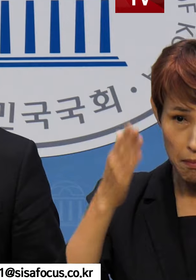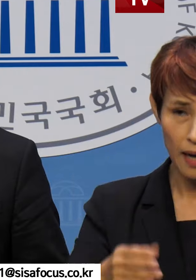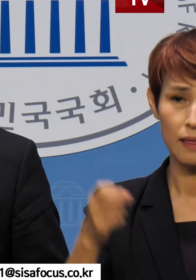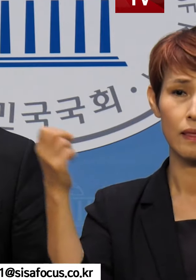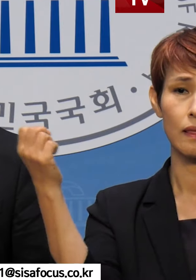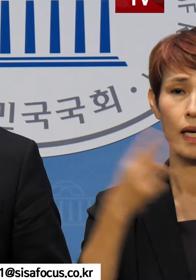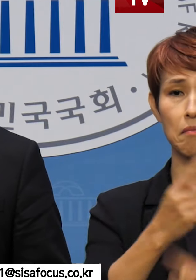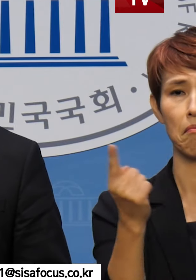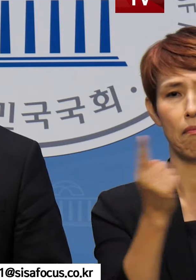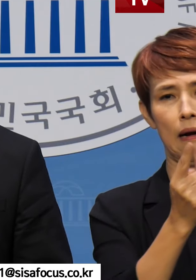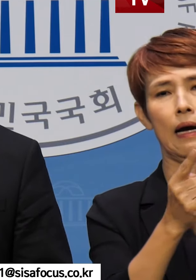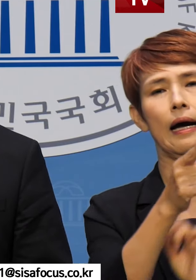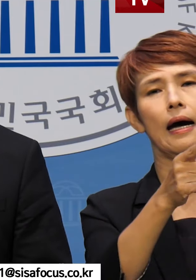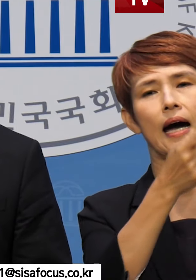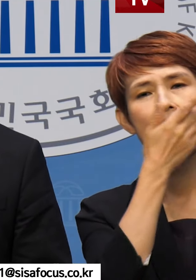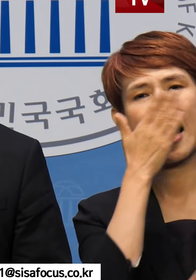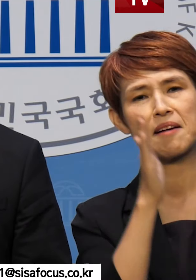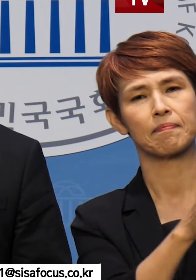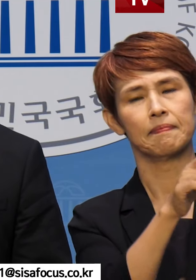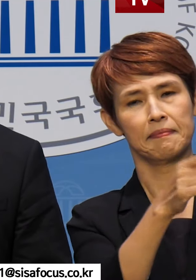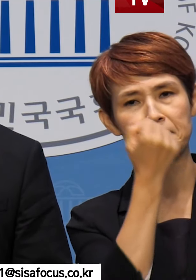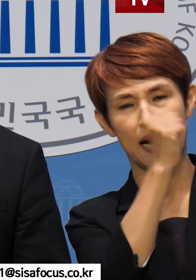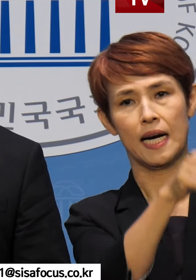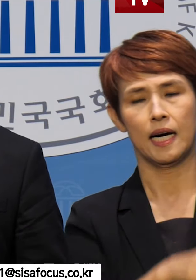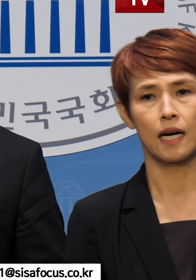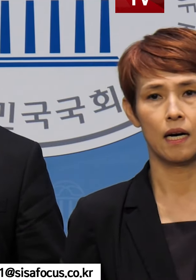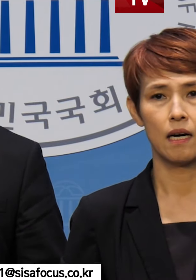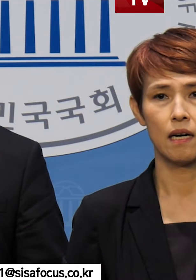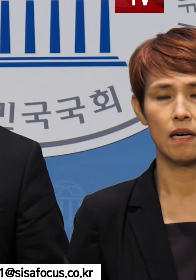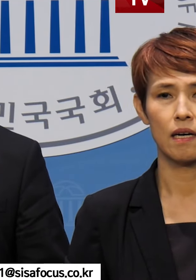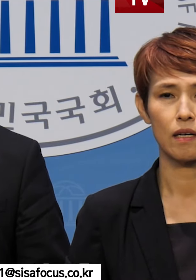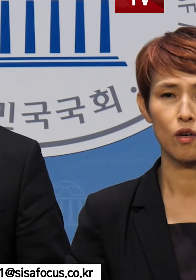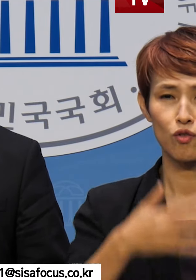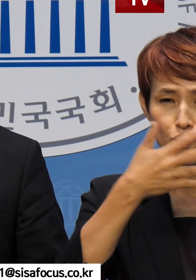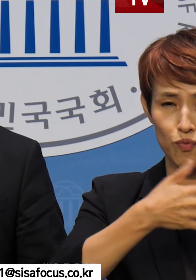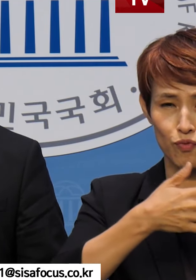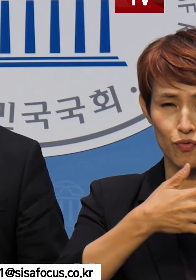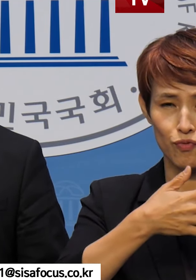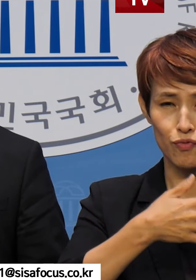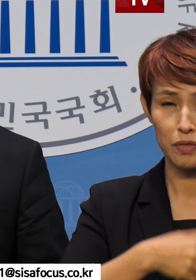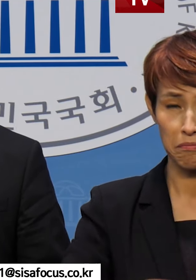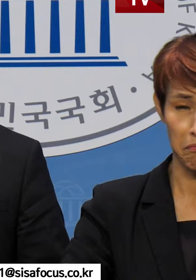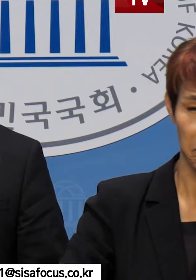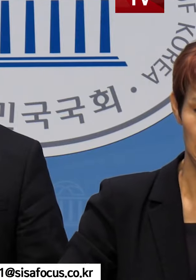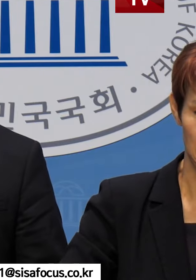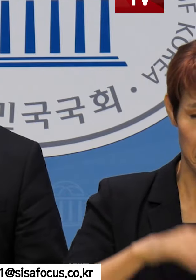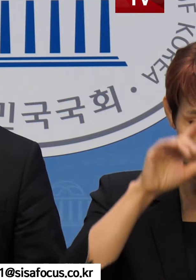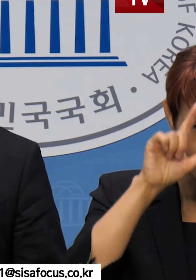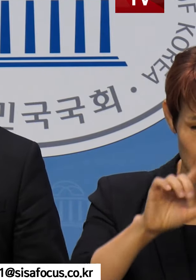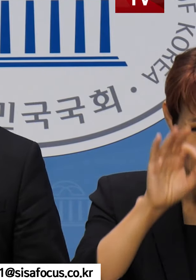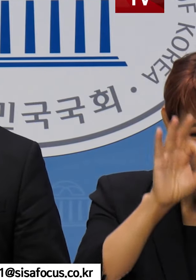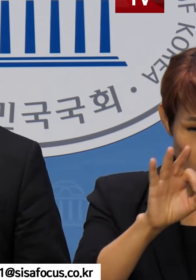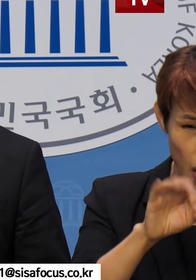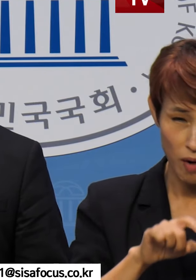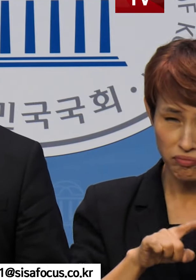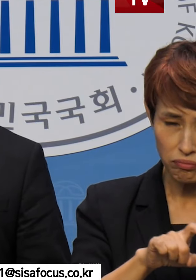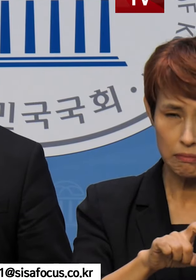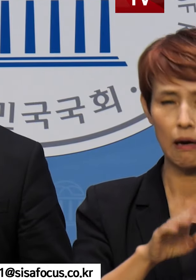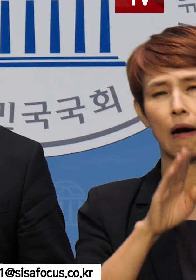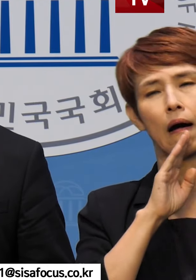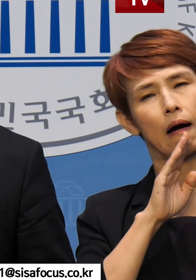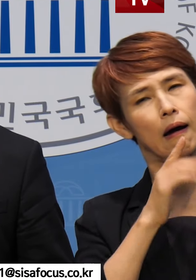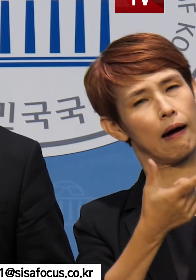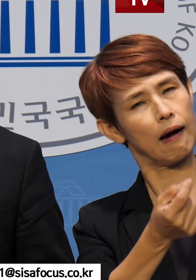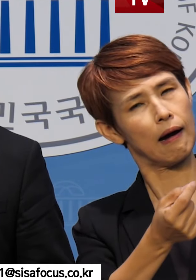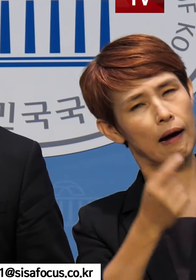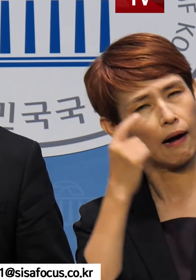한 몸이었음이 드러났습니다. 대통령이 극우 유튜브 음모론에 심취해 있다는 의혹이 사실일 수 있다는 그런